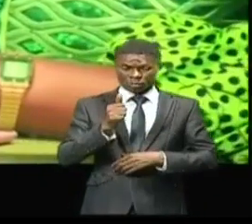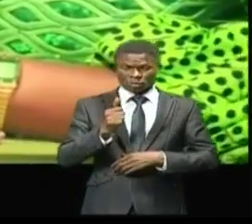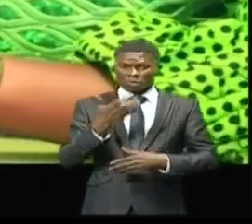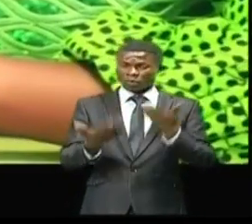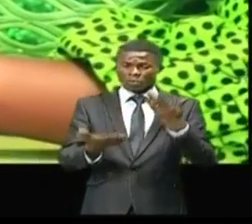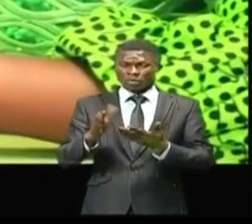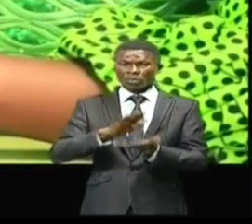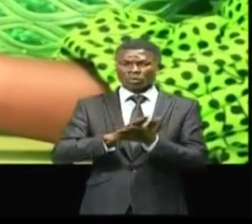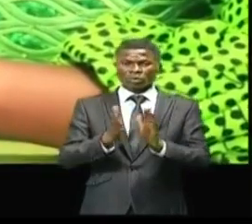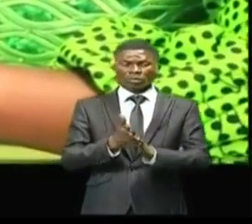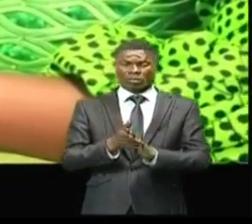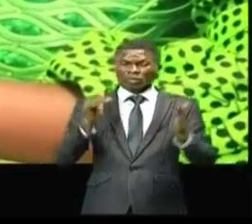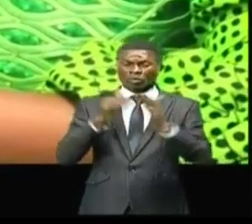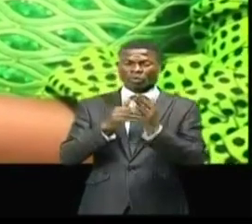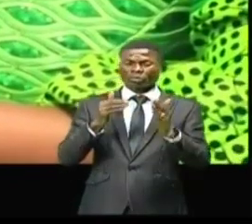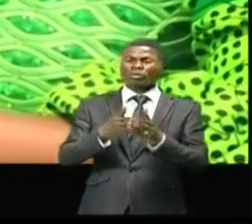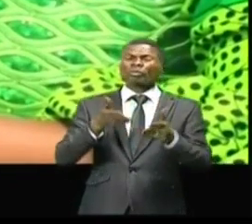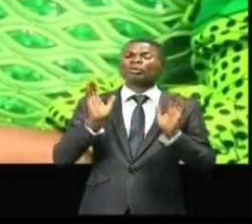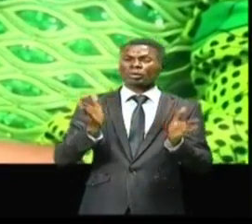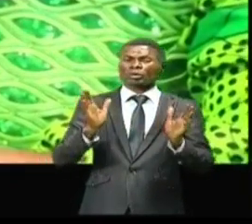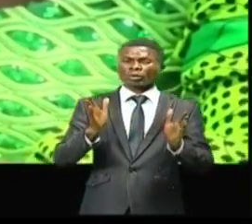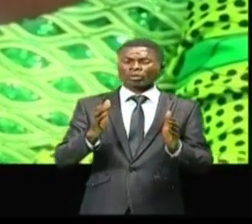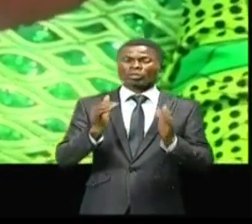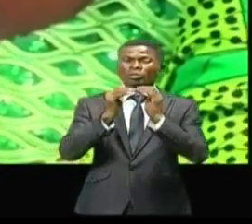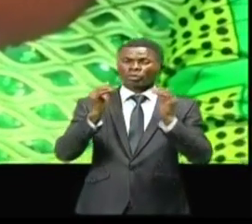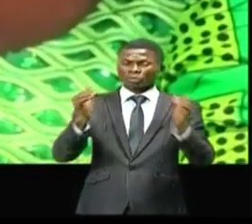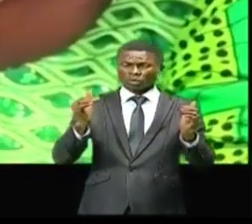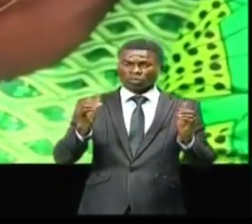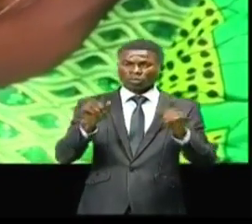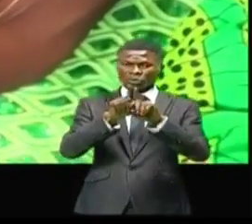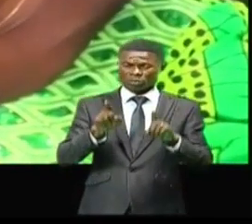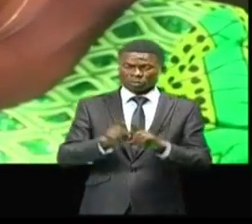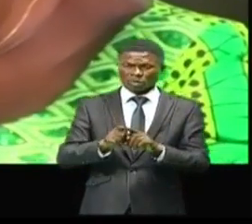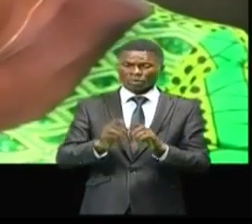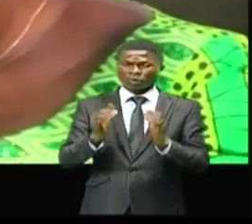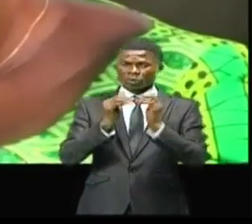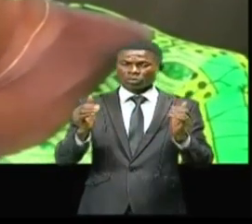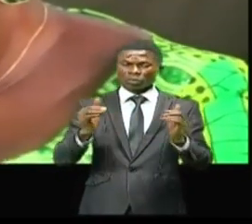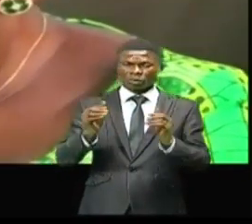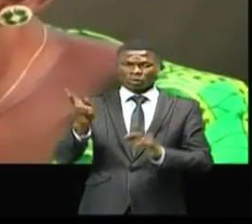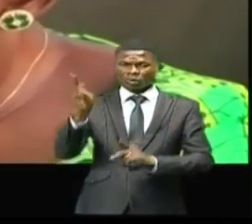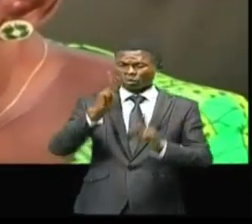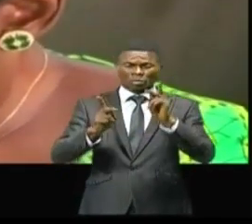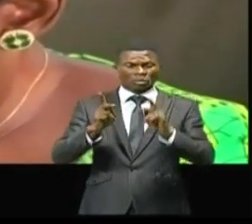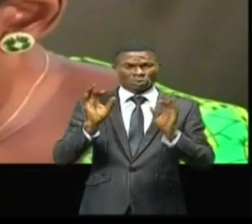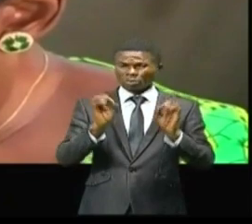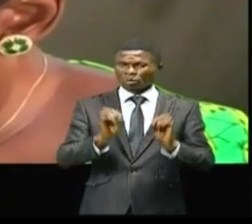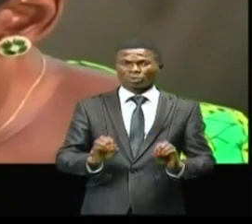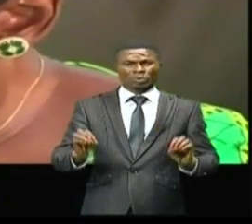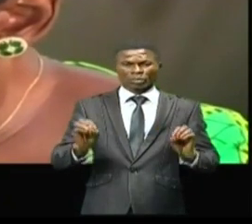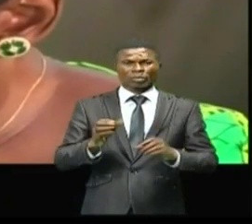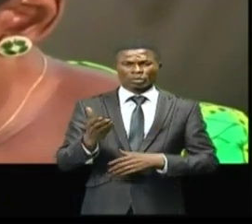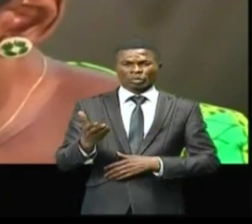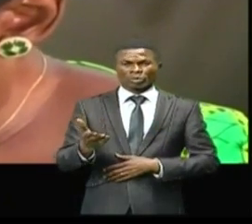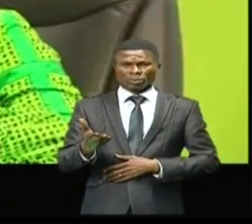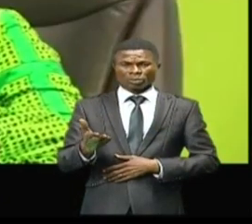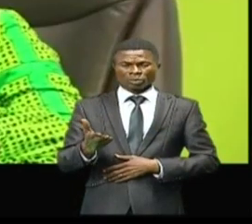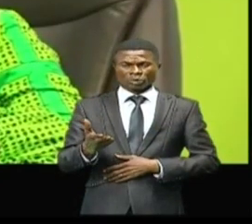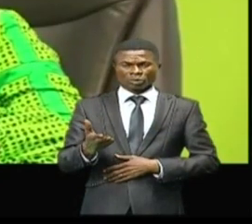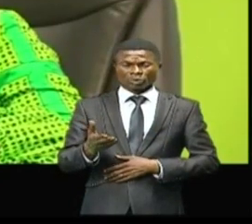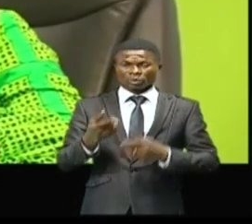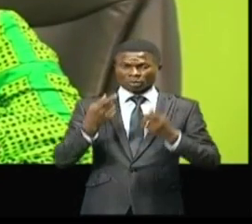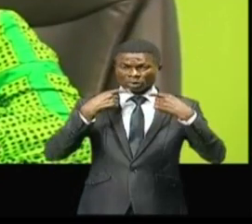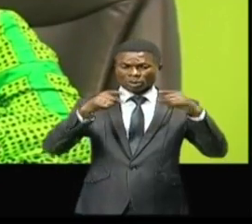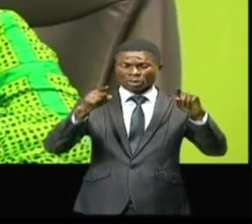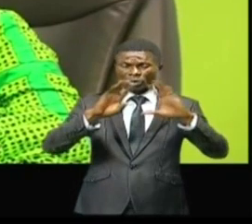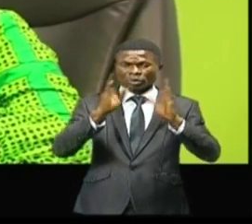de constituer une menace sérieuse pour la paix et la tranquillité de nos concitoyens et la dévoilé